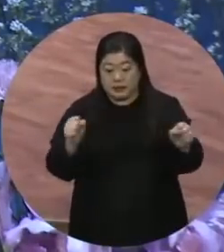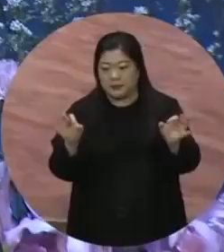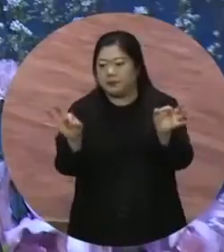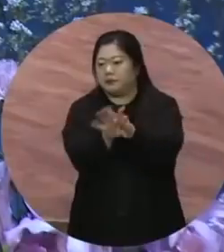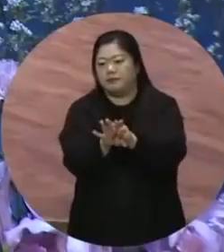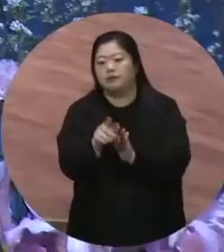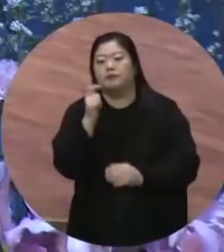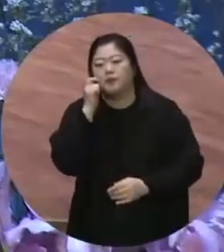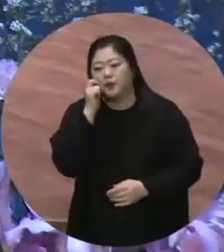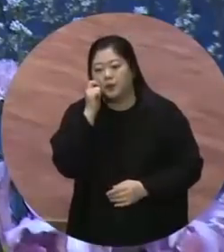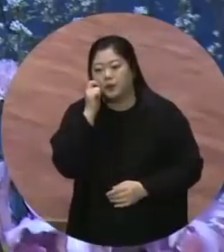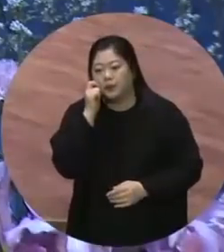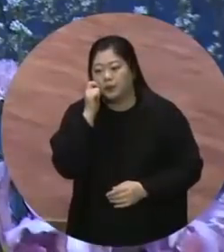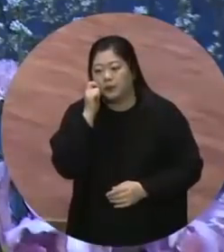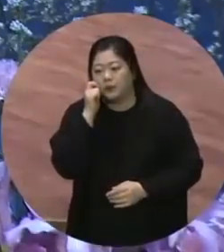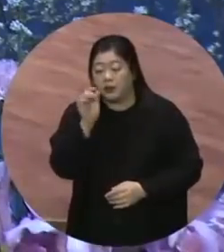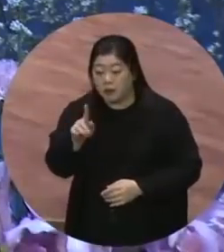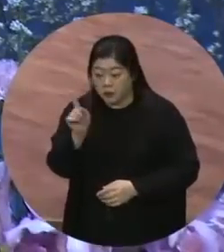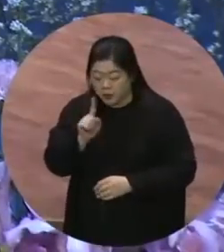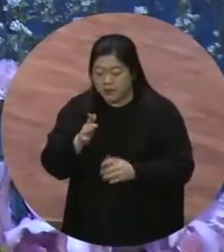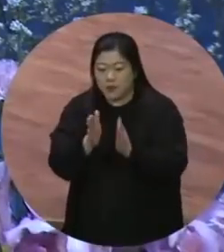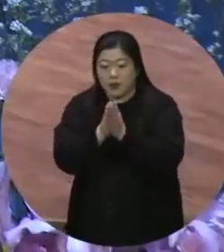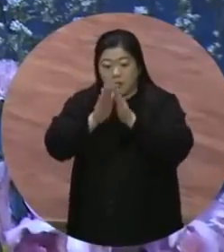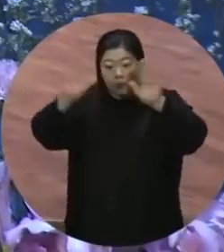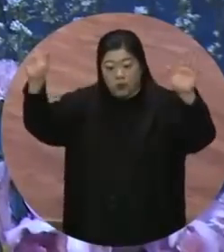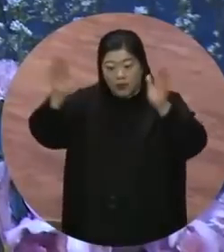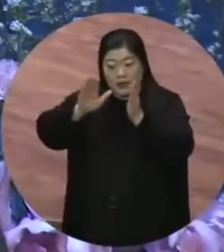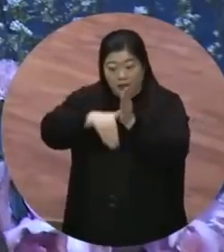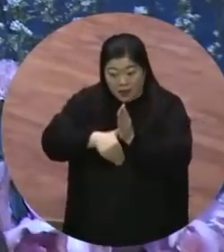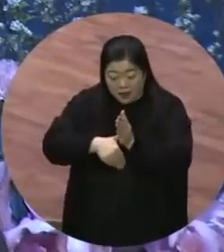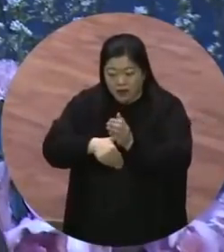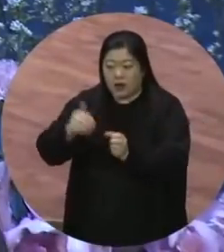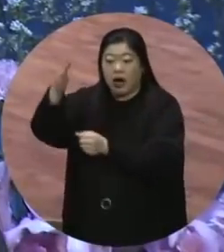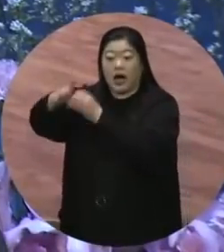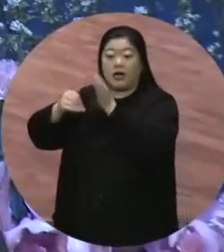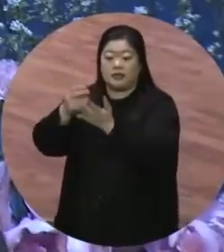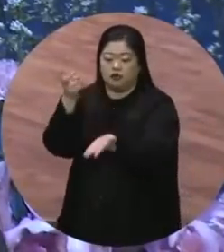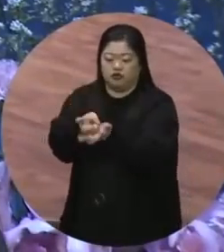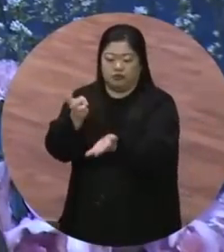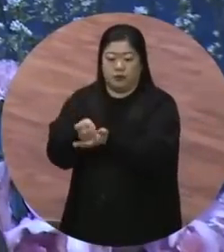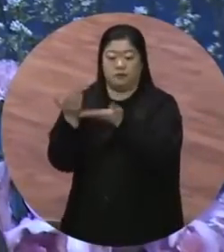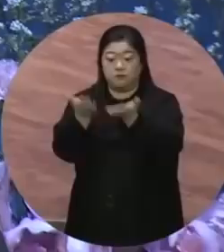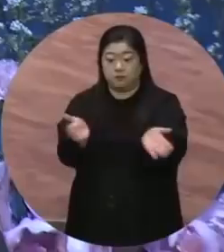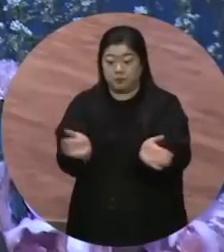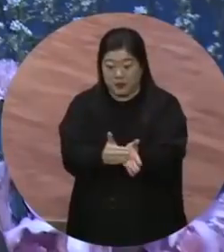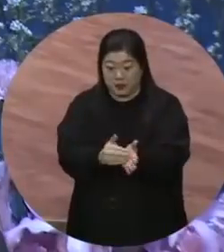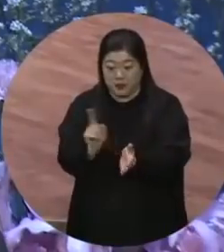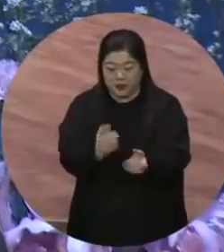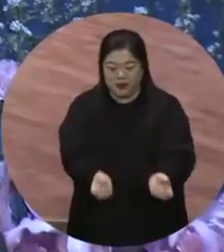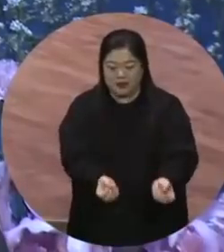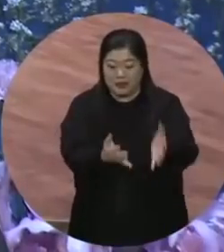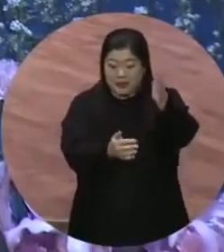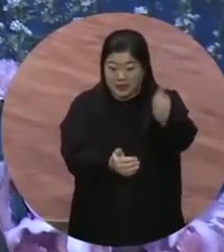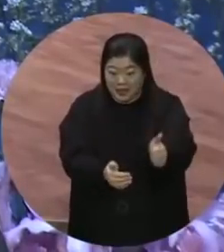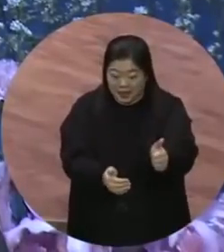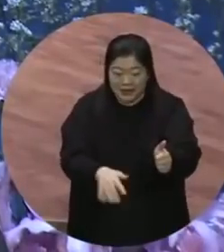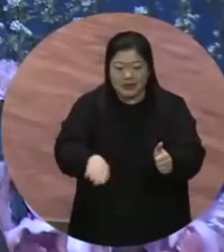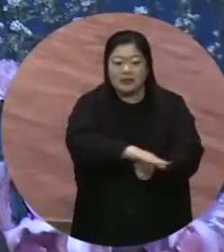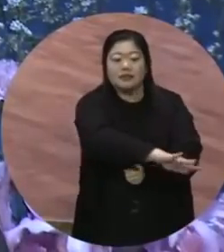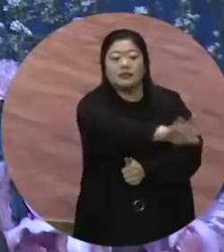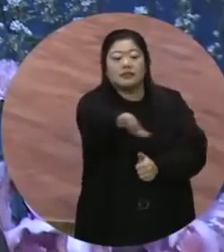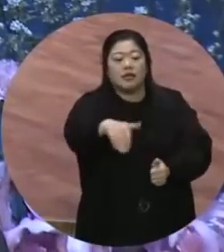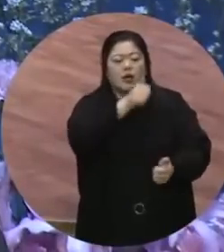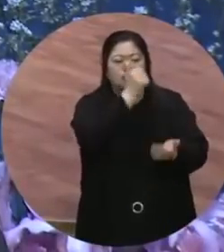구약 때부터 하나님께서 모세를 통해서 준 이 법이에요. 모든 제사장들은 백성들이 죄를